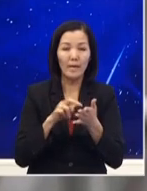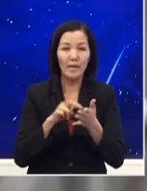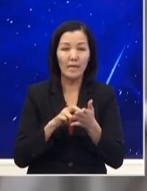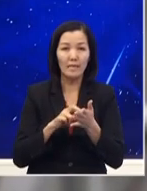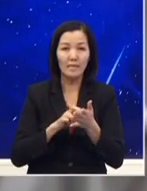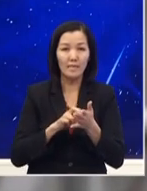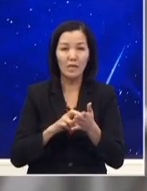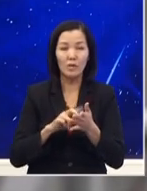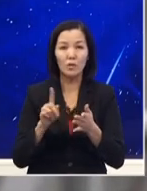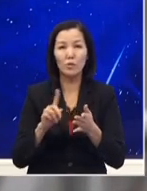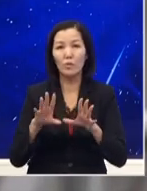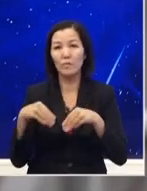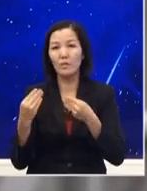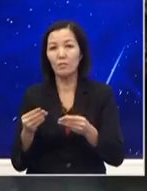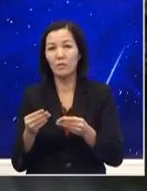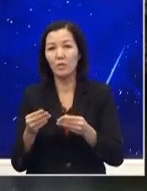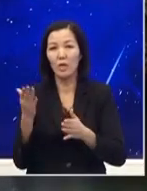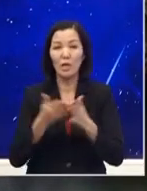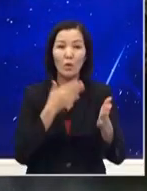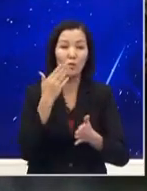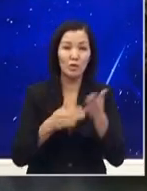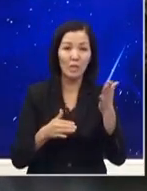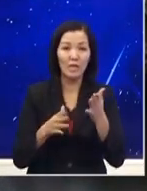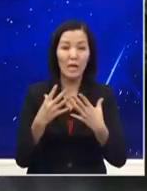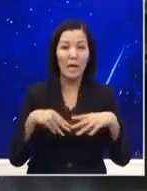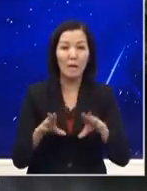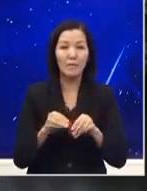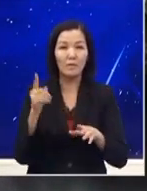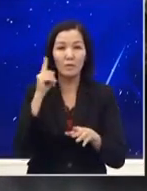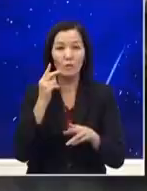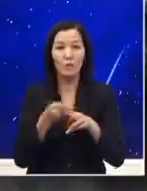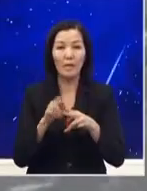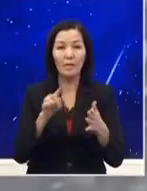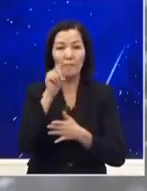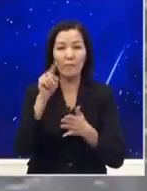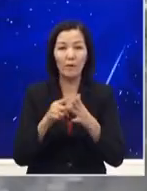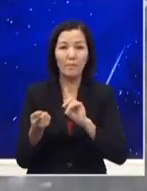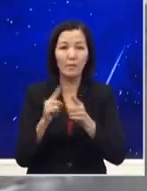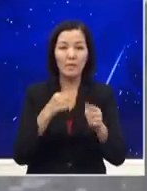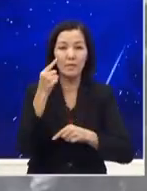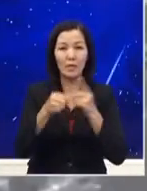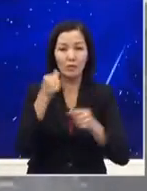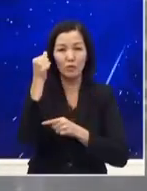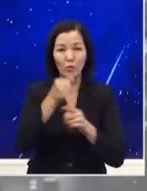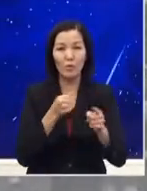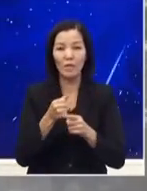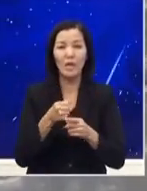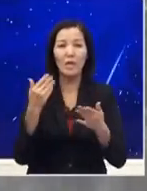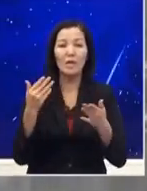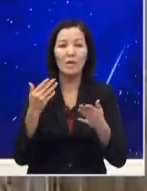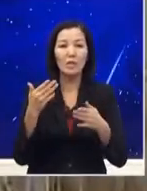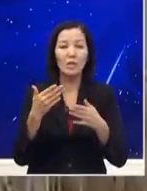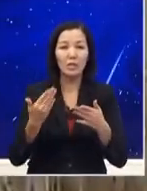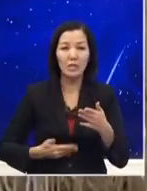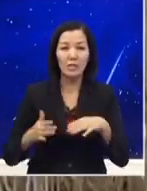лесного фонда городу означает ее уничтожение. Общественные слушания по этому вопросу перенесли на следующий год, поскольку у